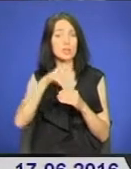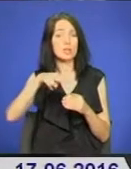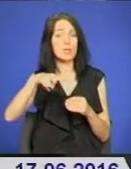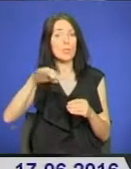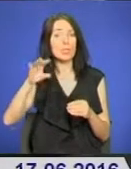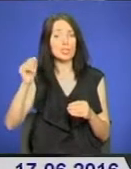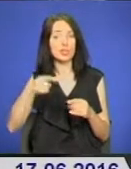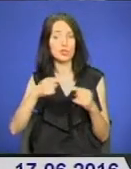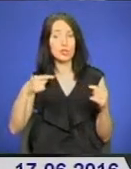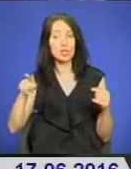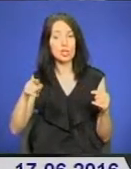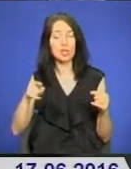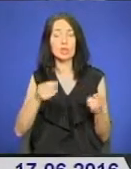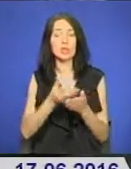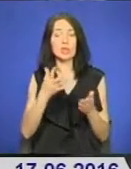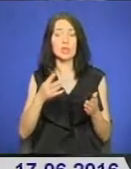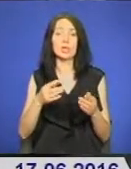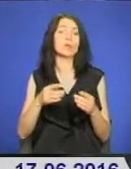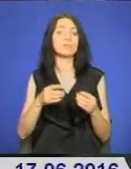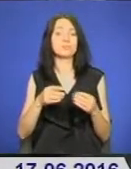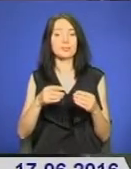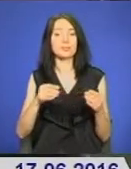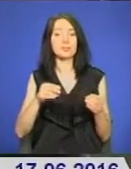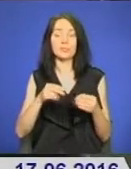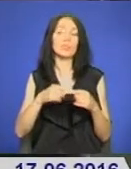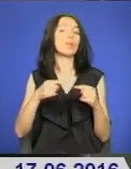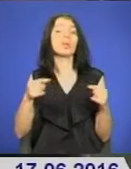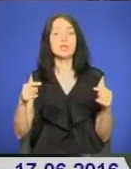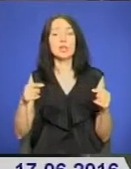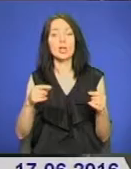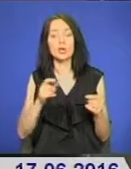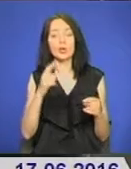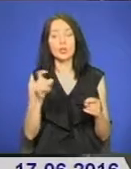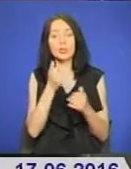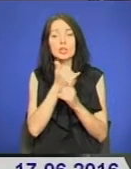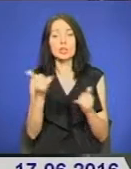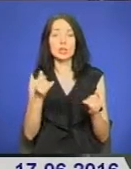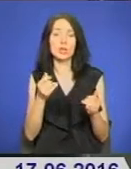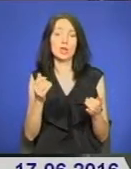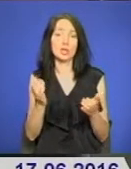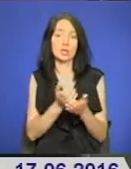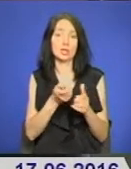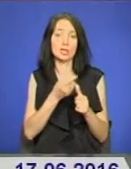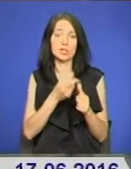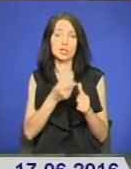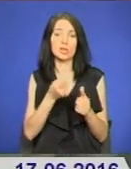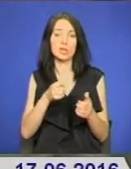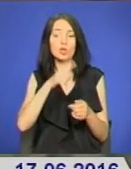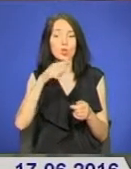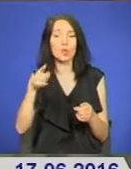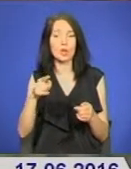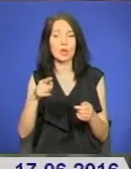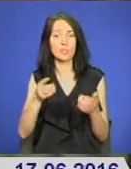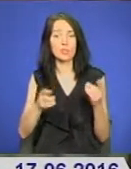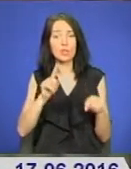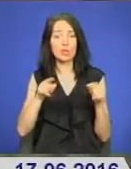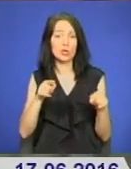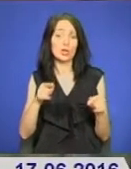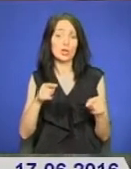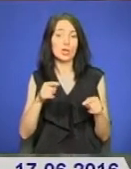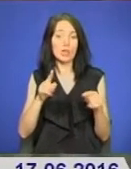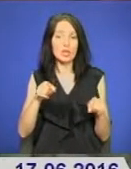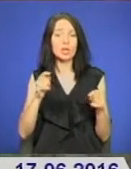викрадених цінних предметів, господарі не змогли назвати серійні номери чи інші дані. Іноді заявлені предмети вдається відшукати, але довести, що це